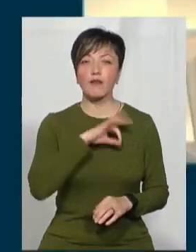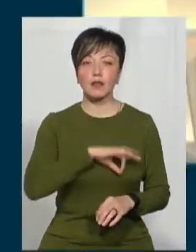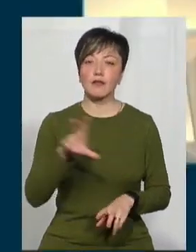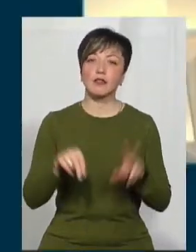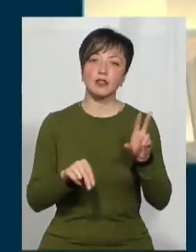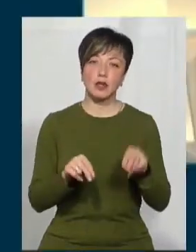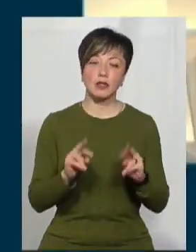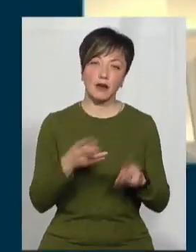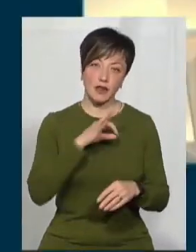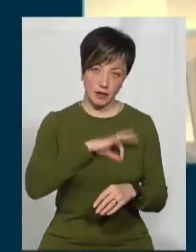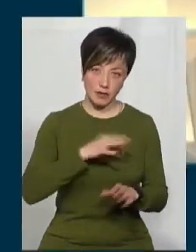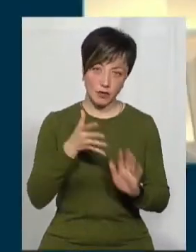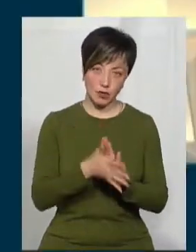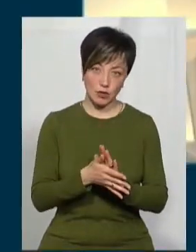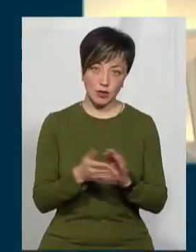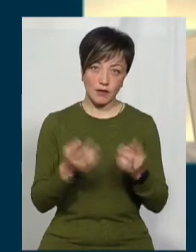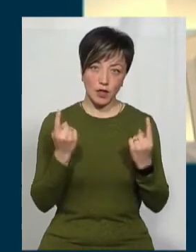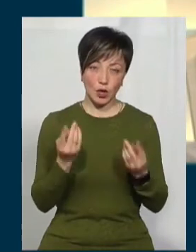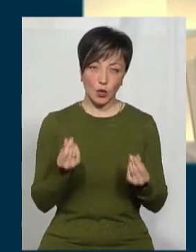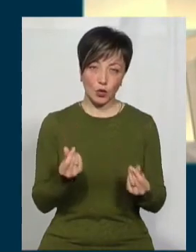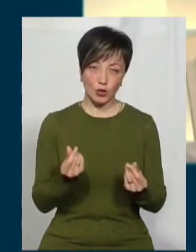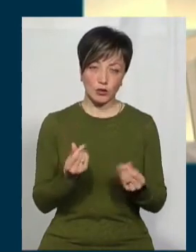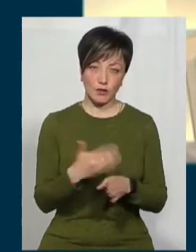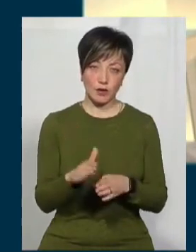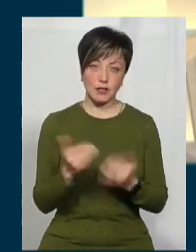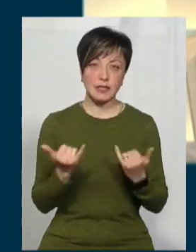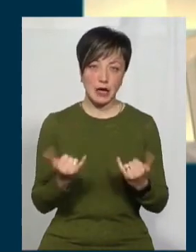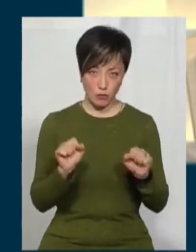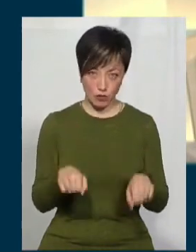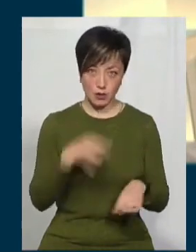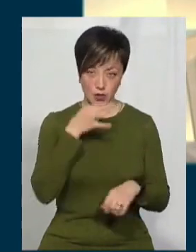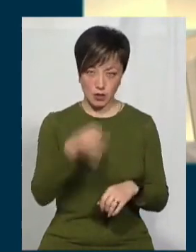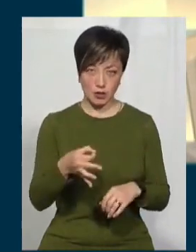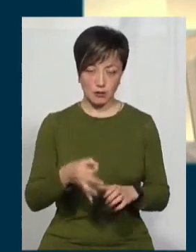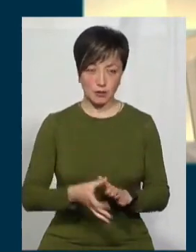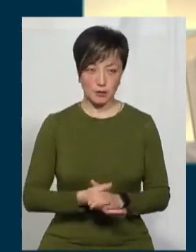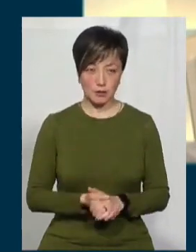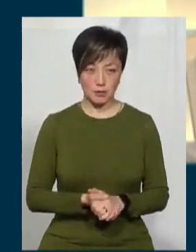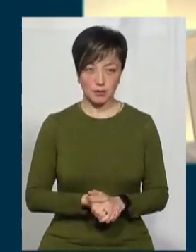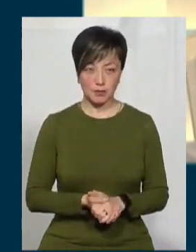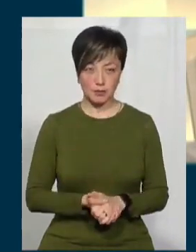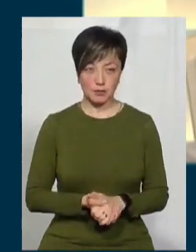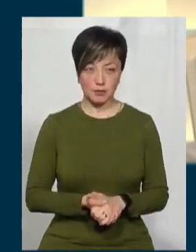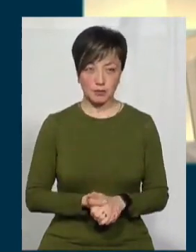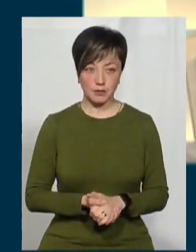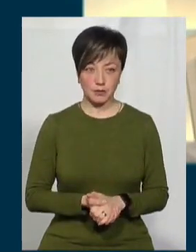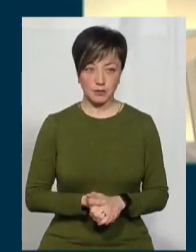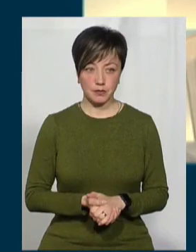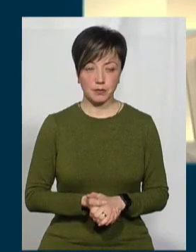як вважаєте, ефективно використовують оці великі кошти виділені? Зараз уже можна про це судити?